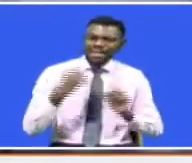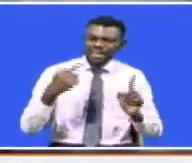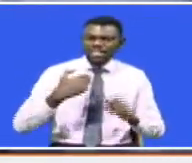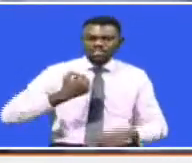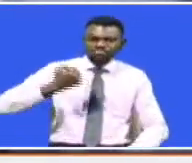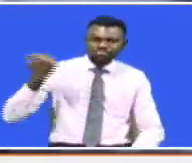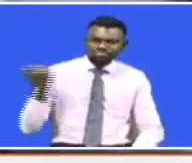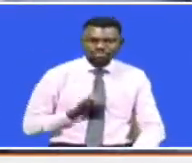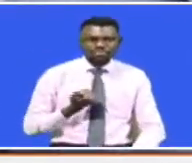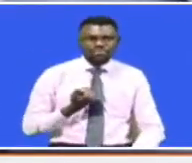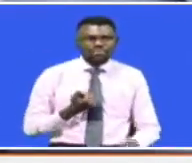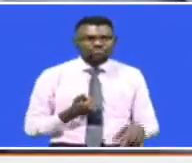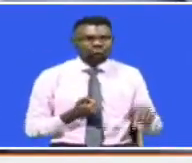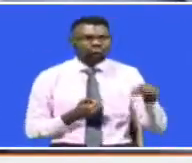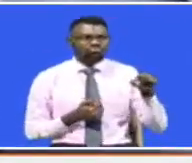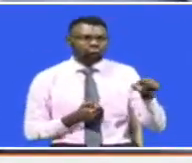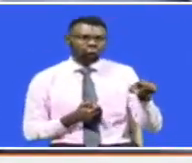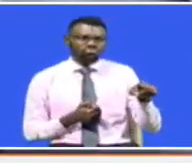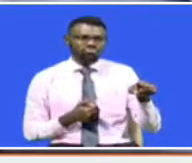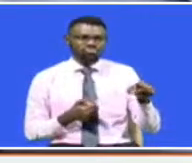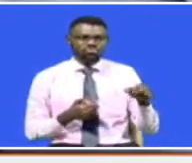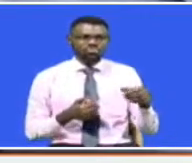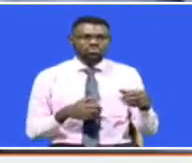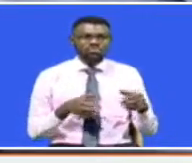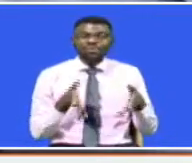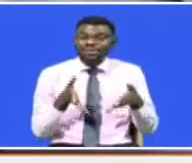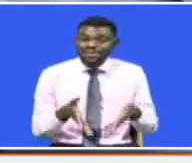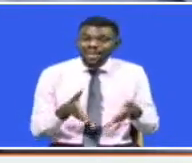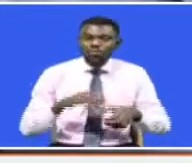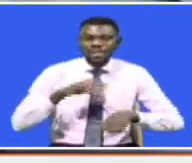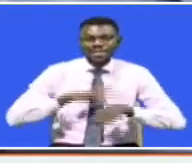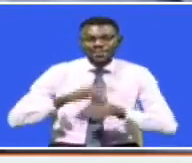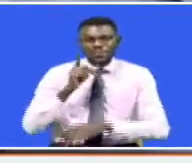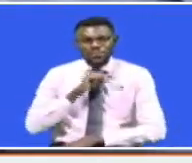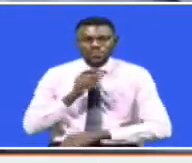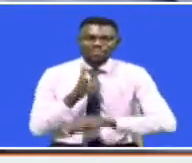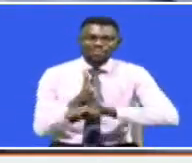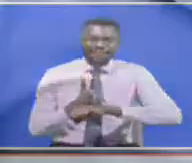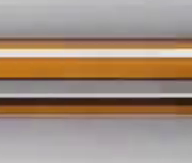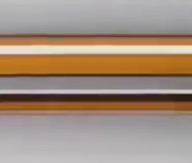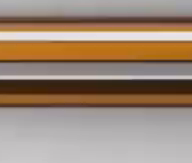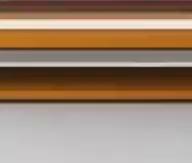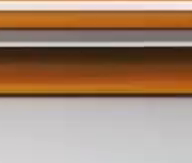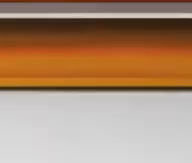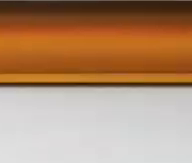kwa hiyo kifaa ambacho kisu kilitumika kwa yeye kuweza kupoteza maisha yake.